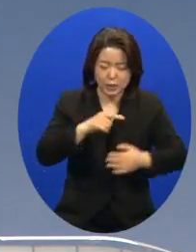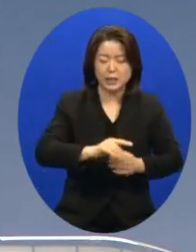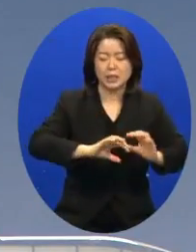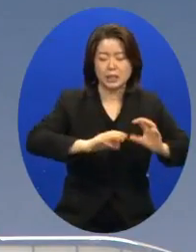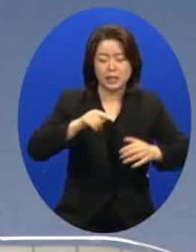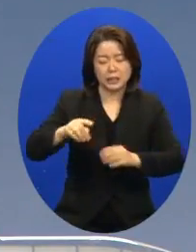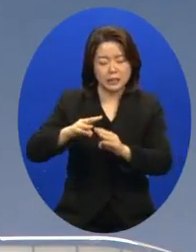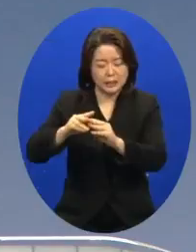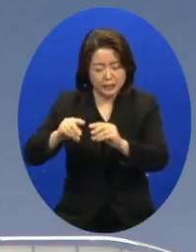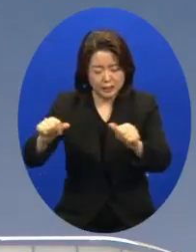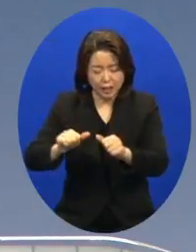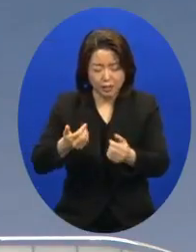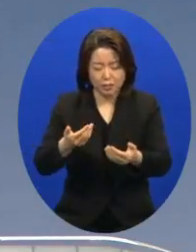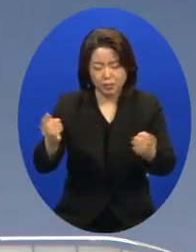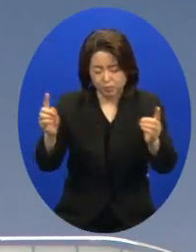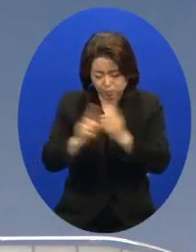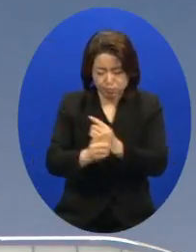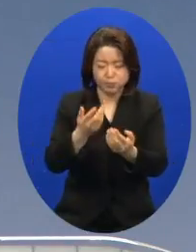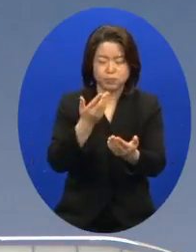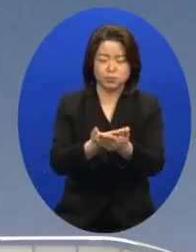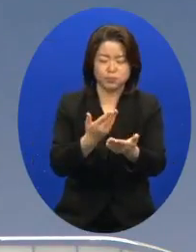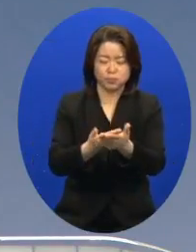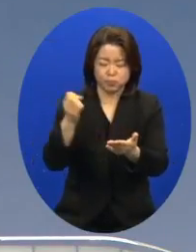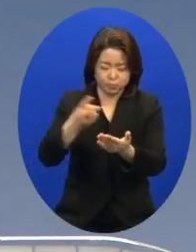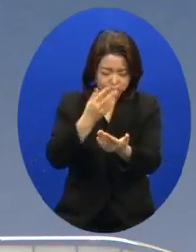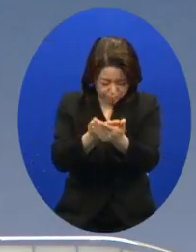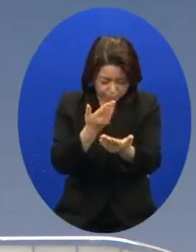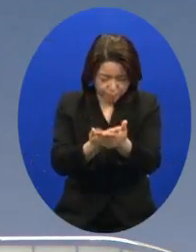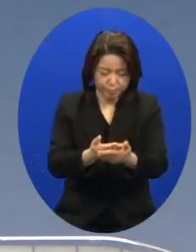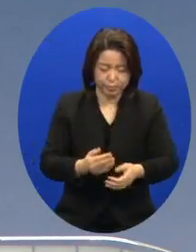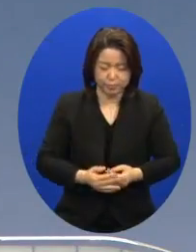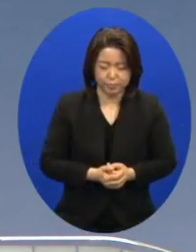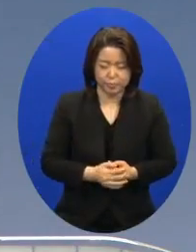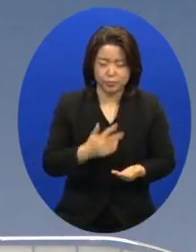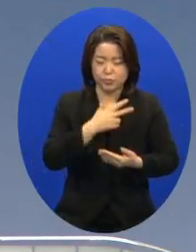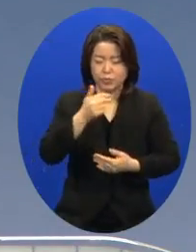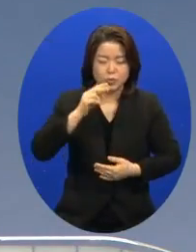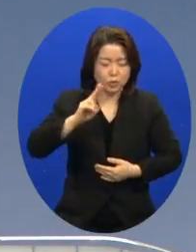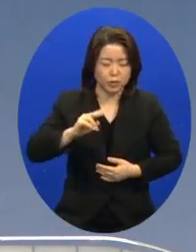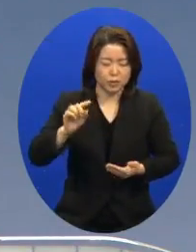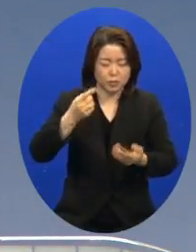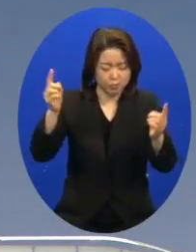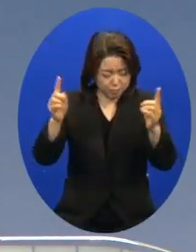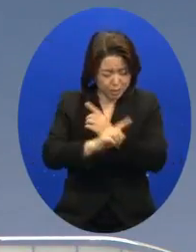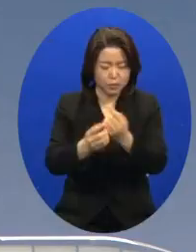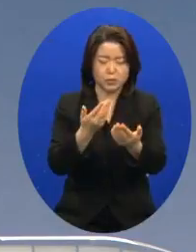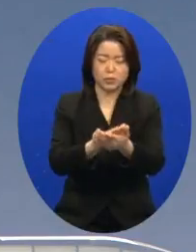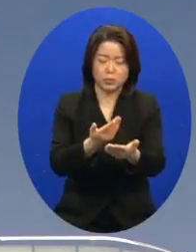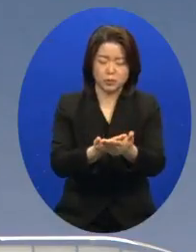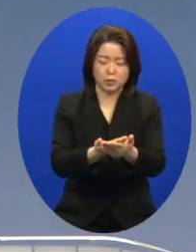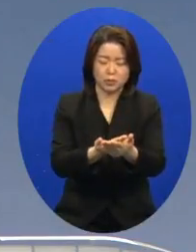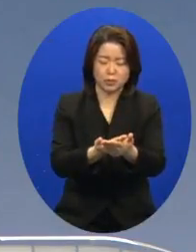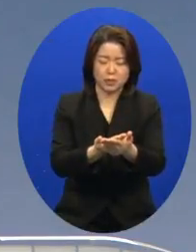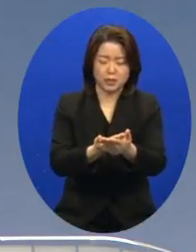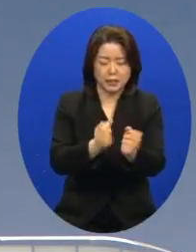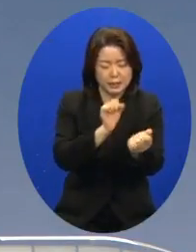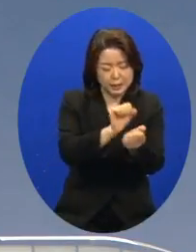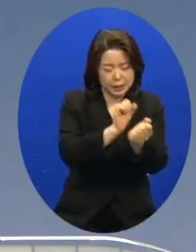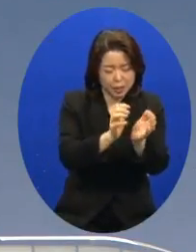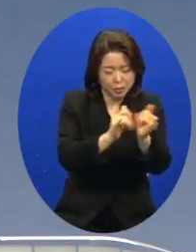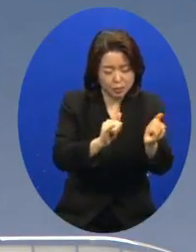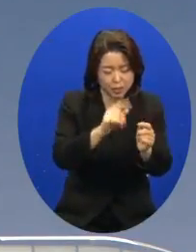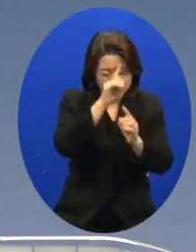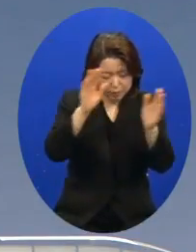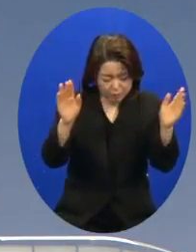이 땅을 고쳐 주시기를 다시 구합니다 주요 고치소서 감염 자들을 치료